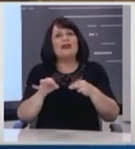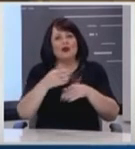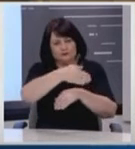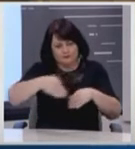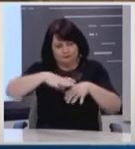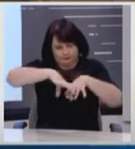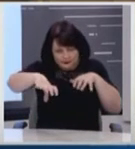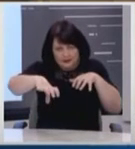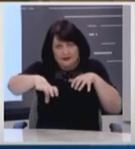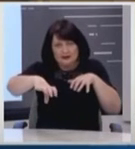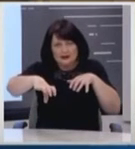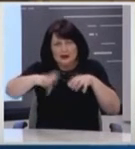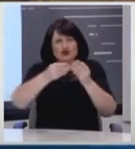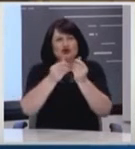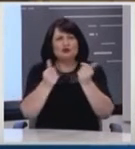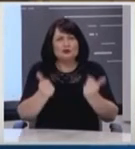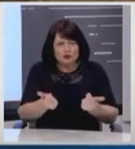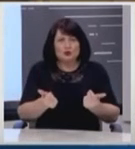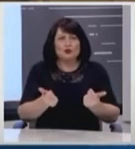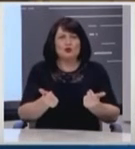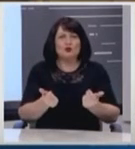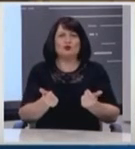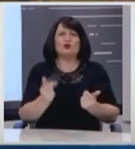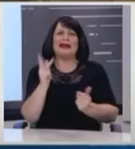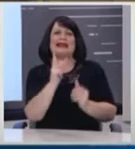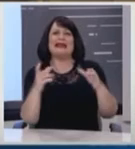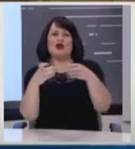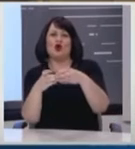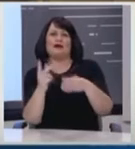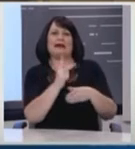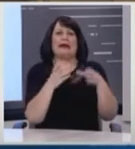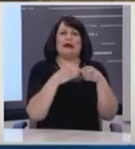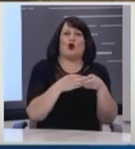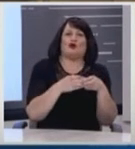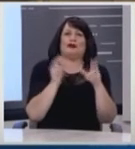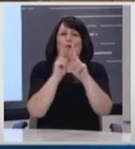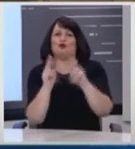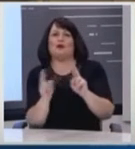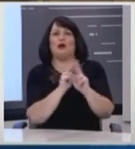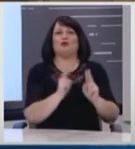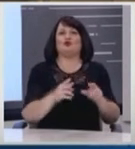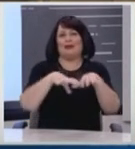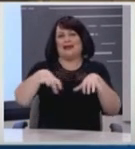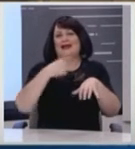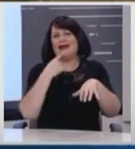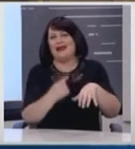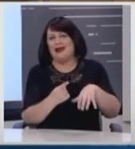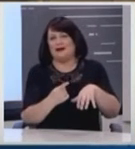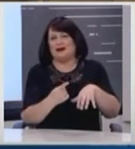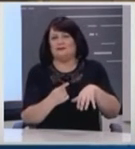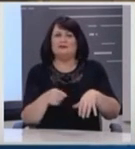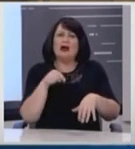περνάει μέσα από τη δήθεν, τη λεγόμενη Δικοινοτική Διζωνική Ομοσπονδία, η οποία από αρχικός